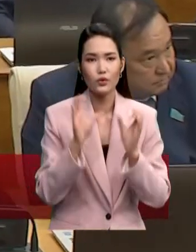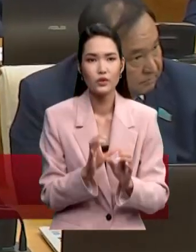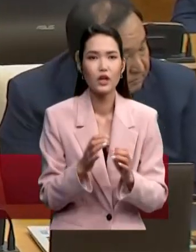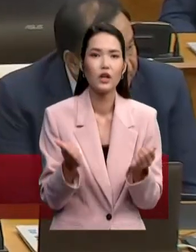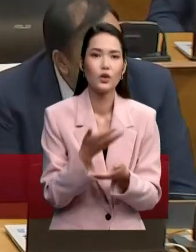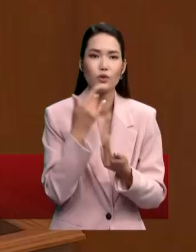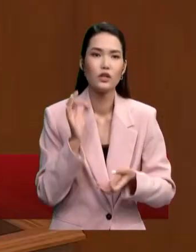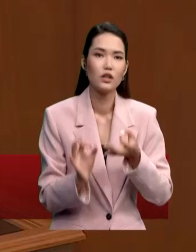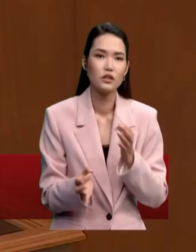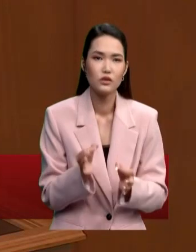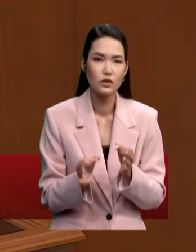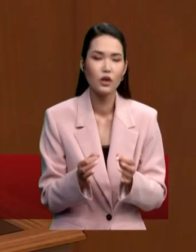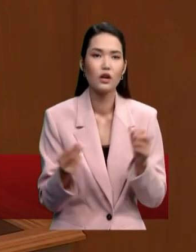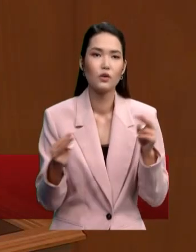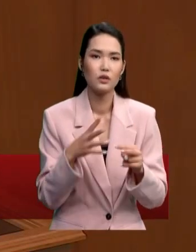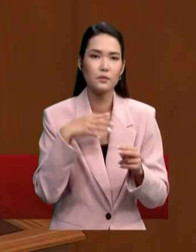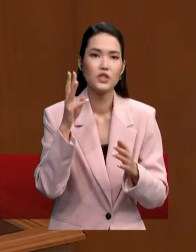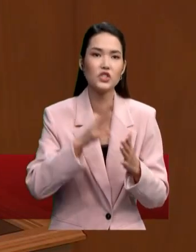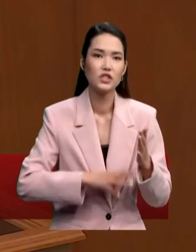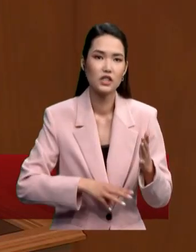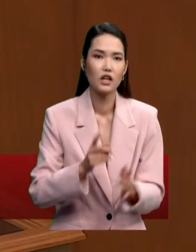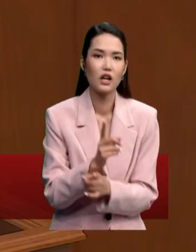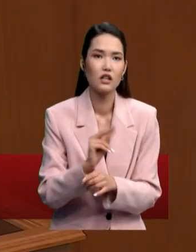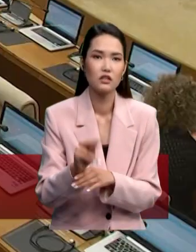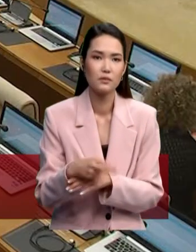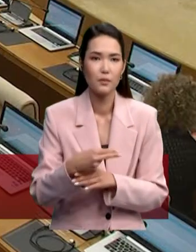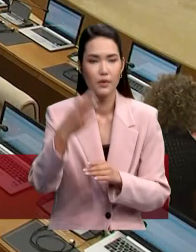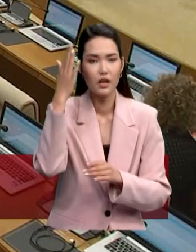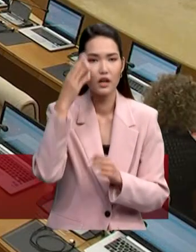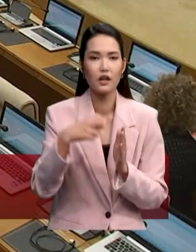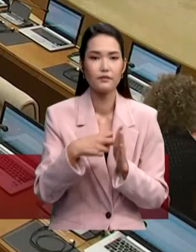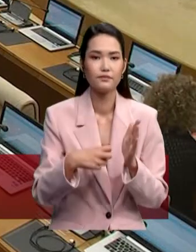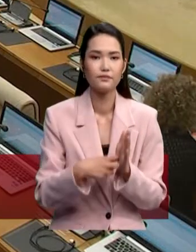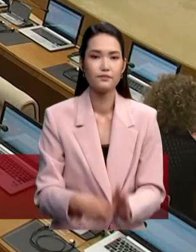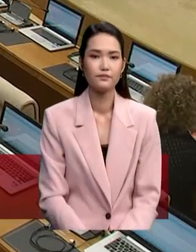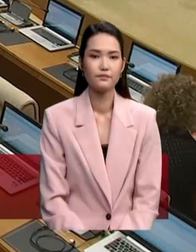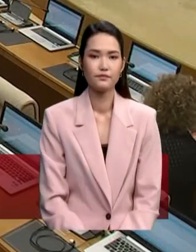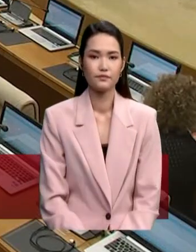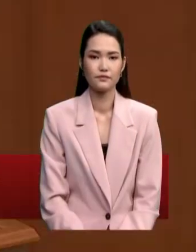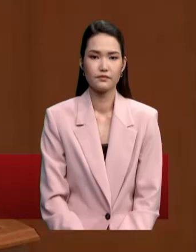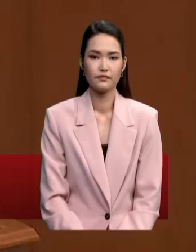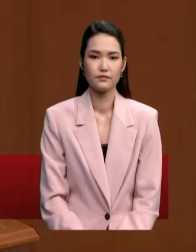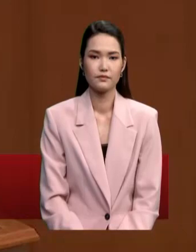содержит норм, которые бы предусматривали штрафные санкции и поправки в административный кодекс.